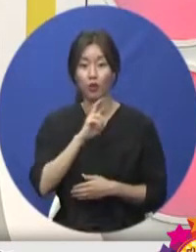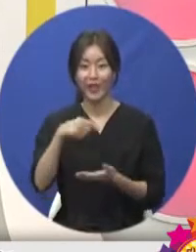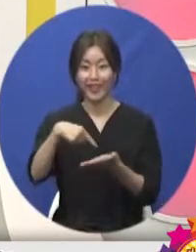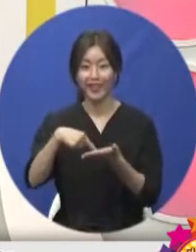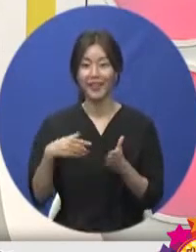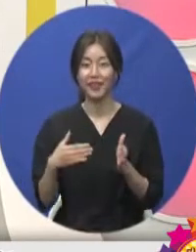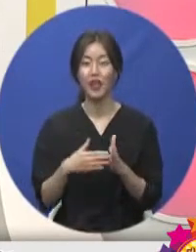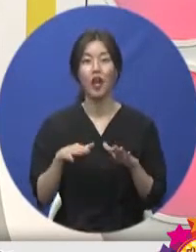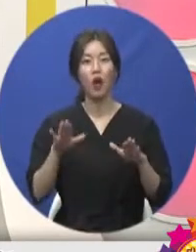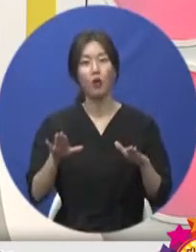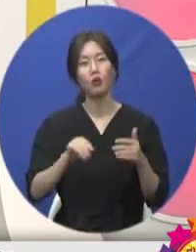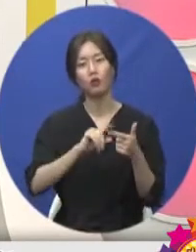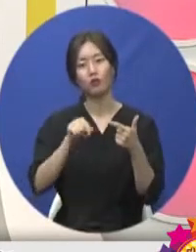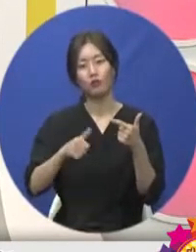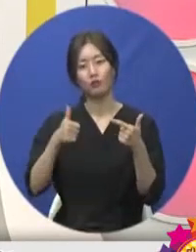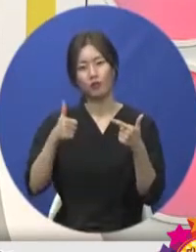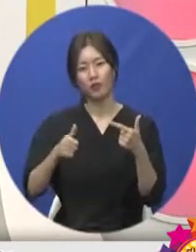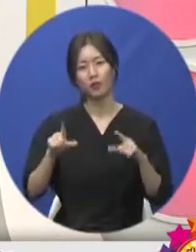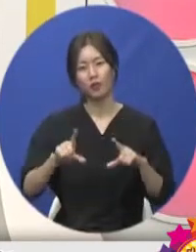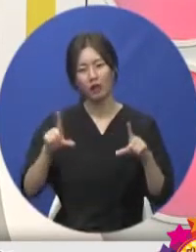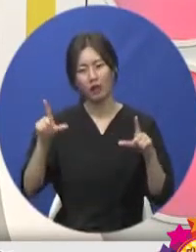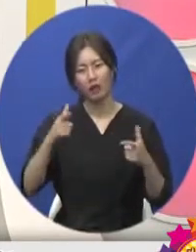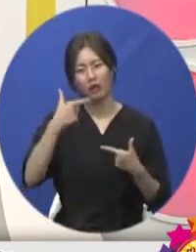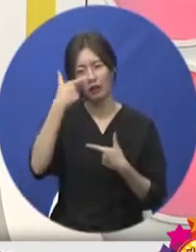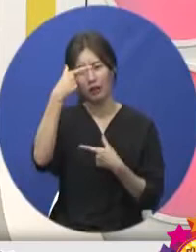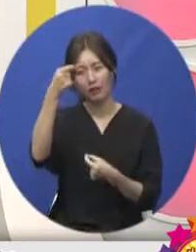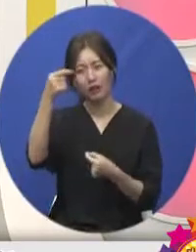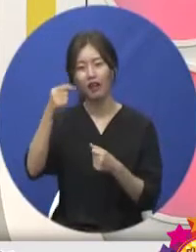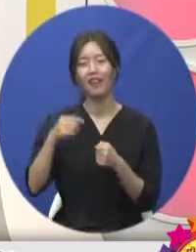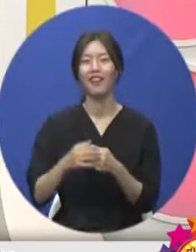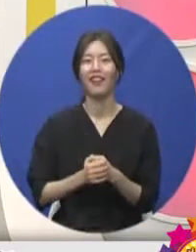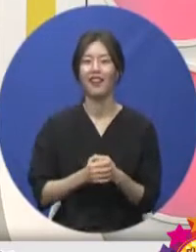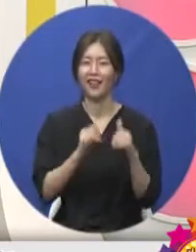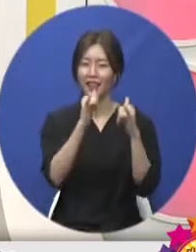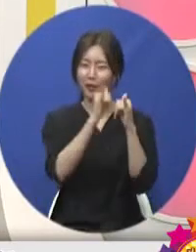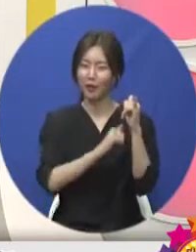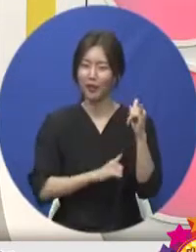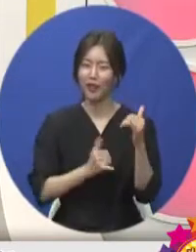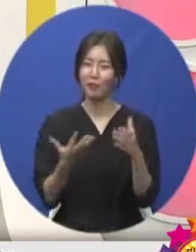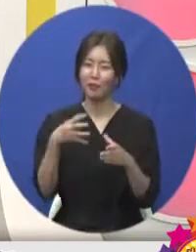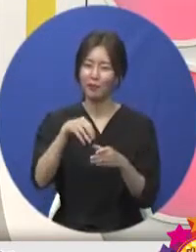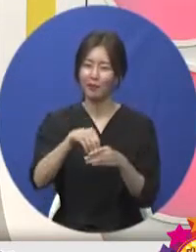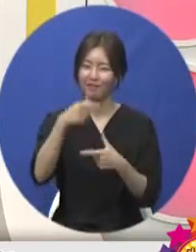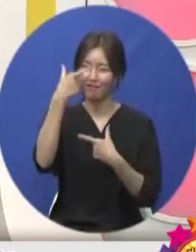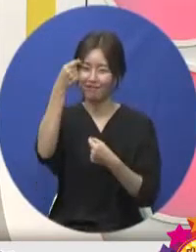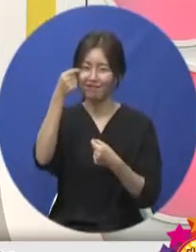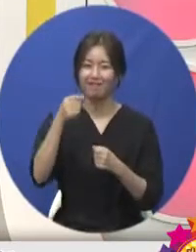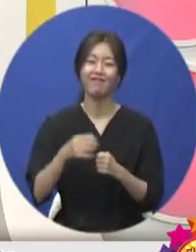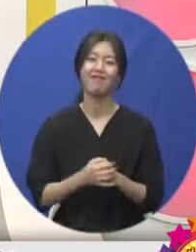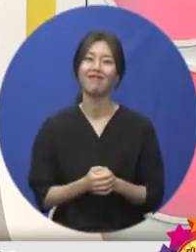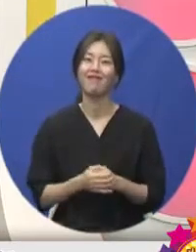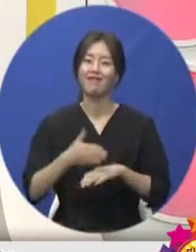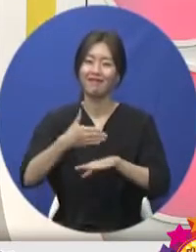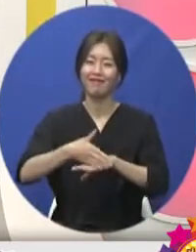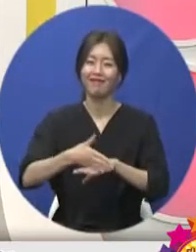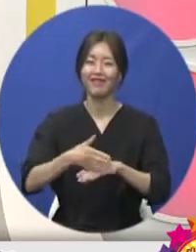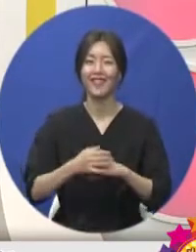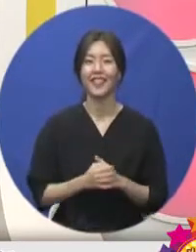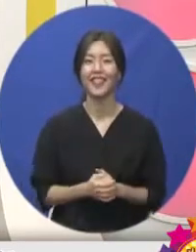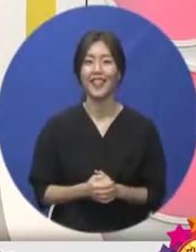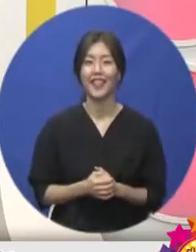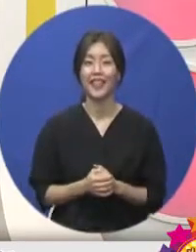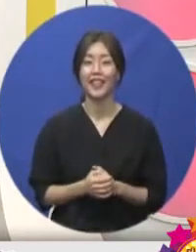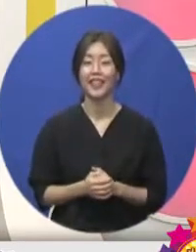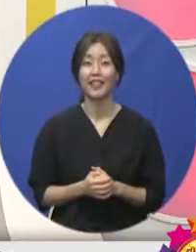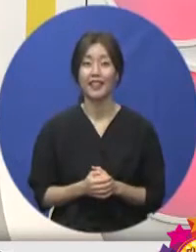예. 오늘이 또 6월의 마지막 날인 거 어떻게 아시고 딱 적정한 곡으로 딱 주셨어요. 센스쟁이. 네, 네 맞습니다. 예. 아